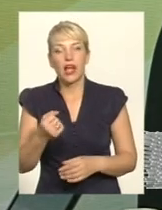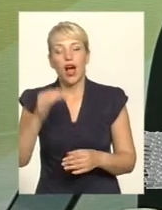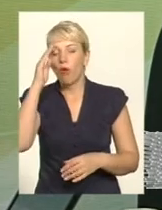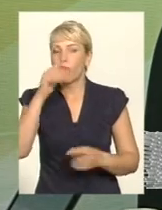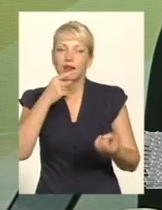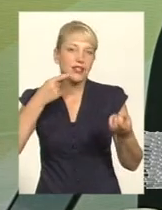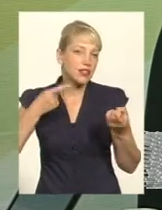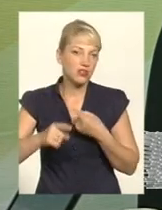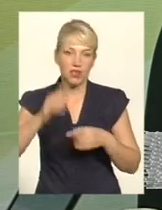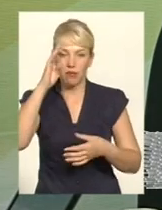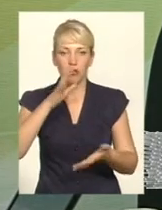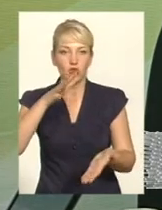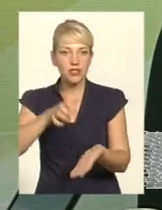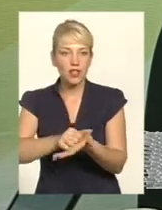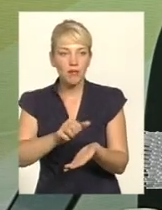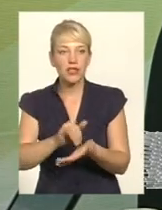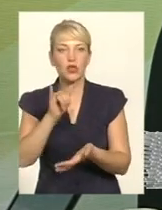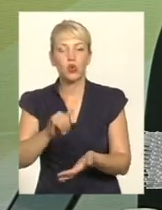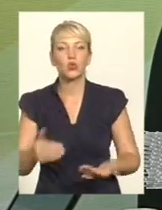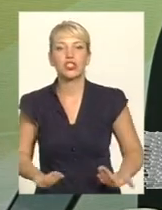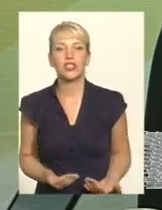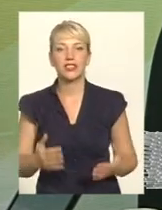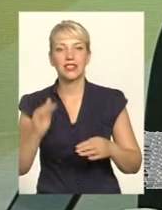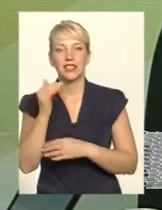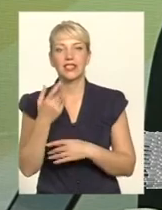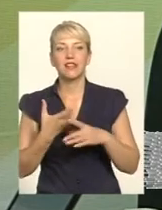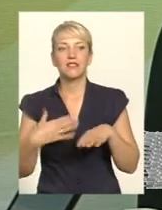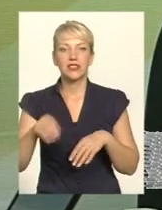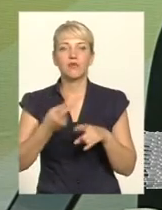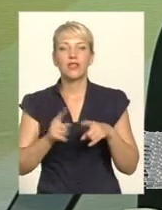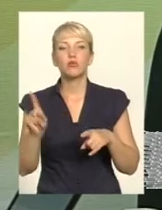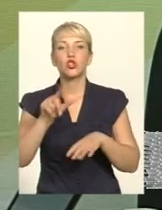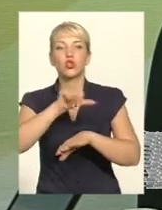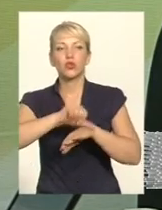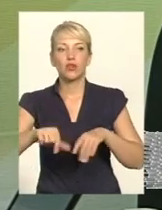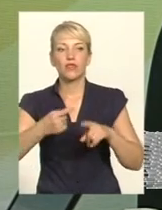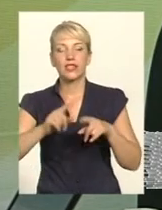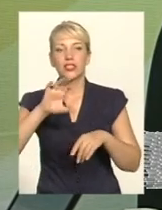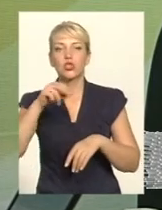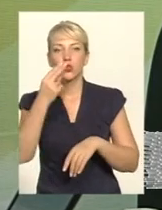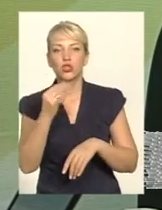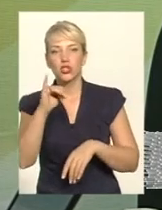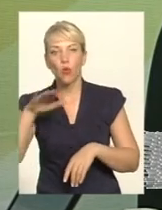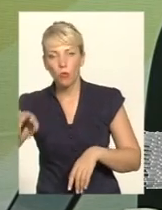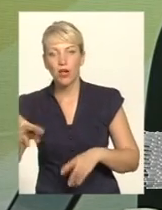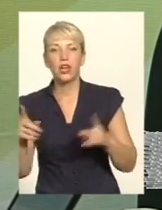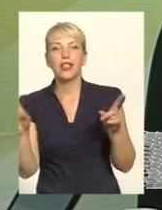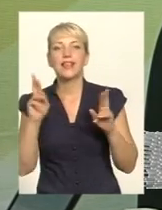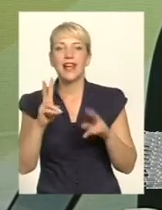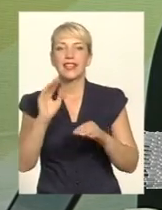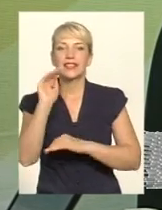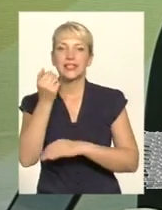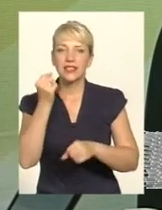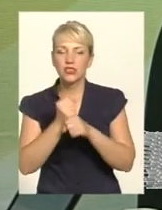функції. Батько займається в житті дитини всім тим, що знаходиться зовні. А це що? А це соціум. Це як дитина зробить